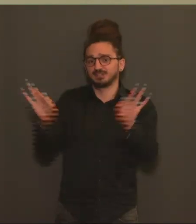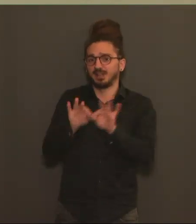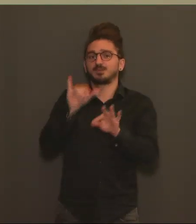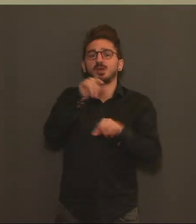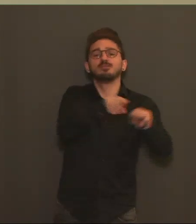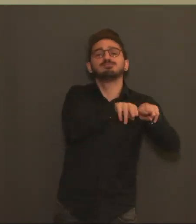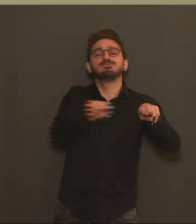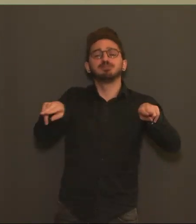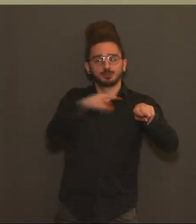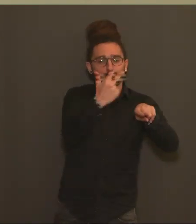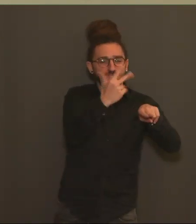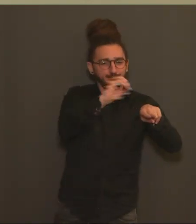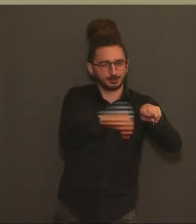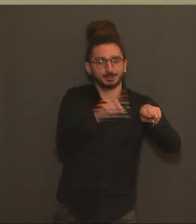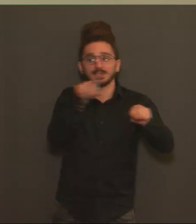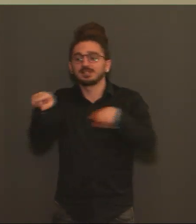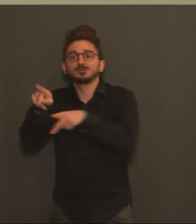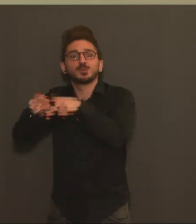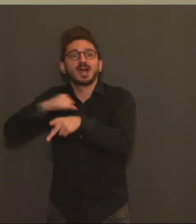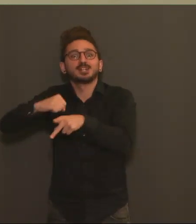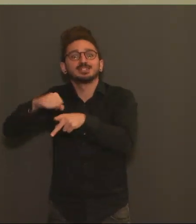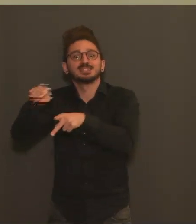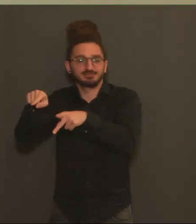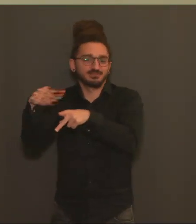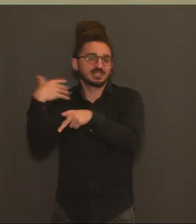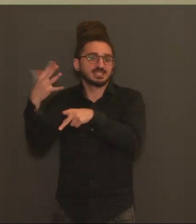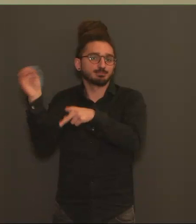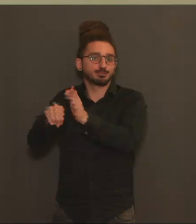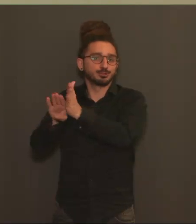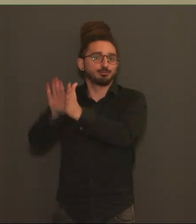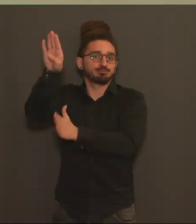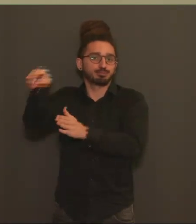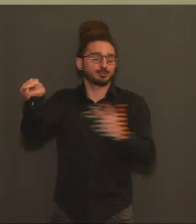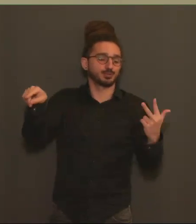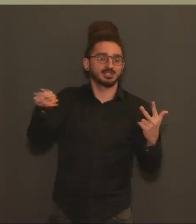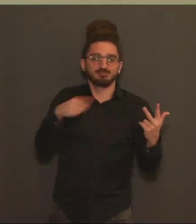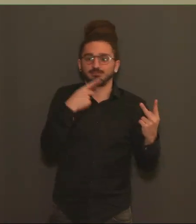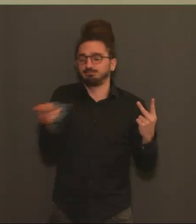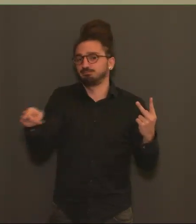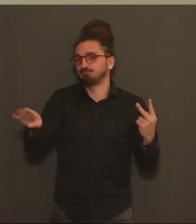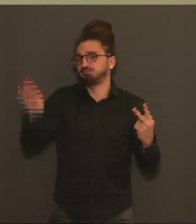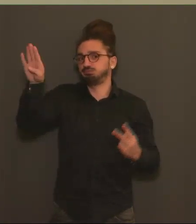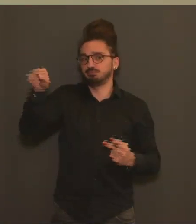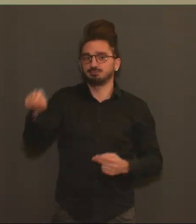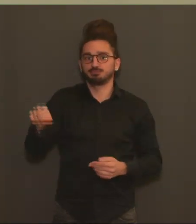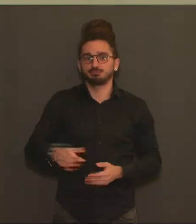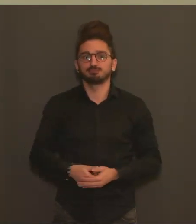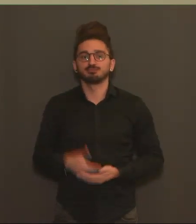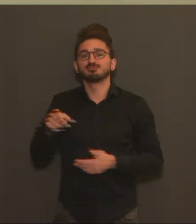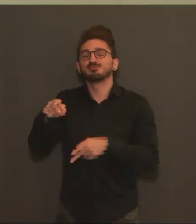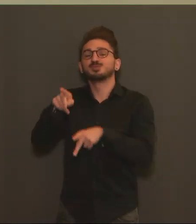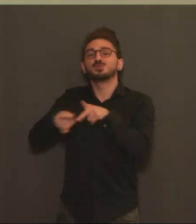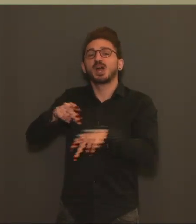soins intensifs. Cette augmentation dans les soins intensifs se répartit globalement dans toutes les provinces du